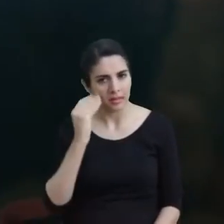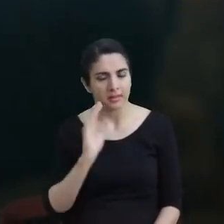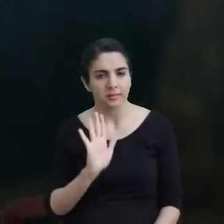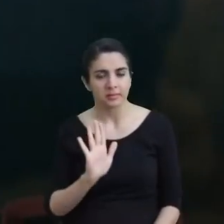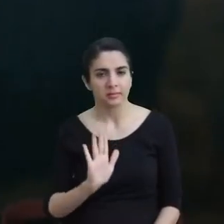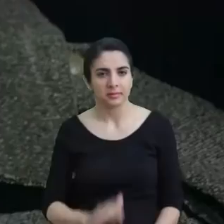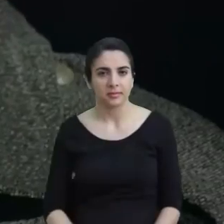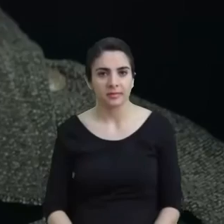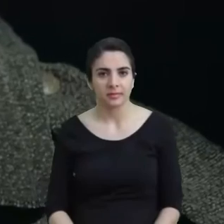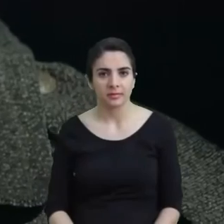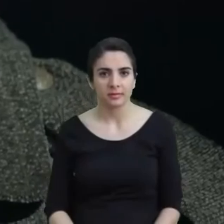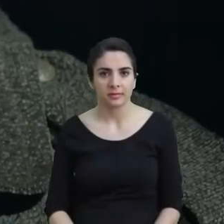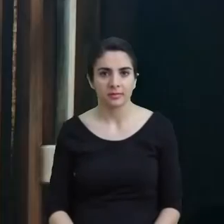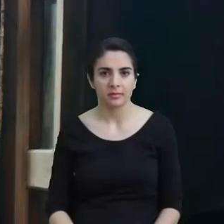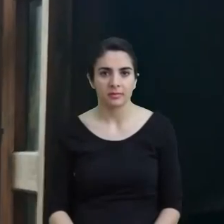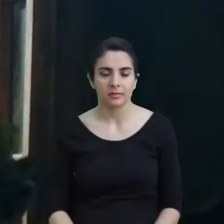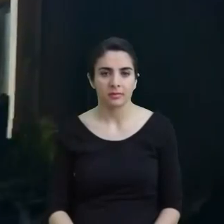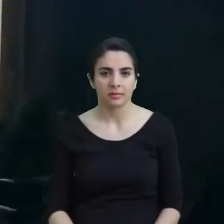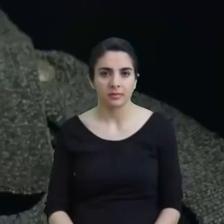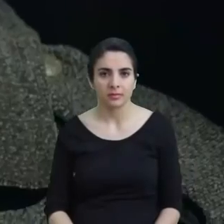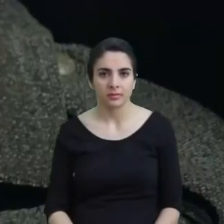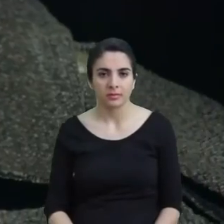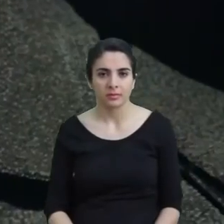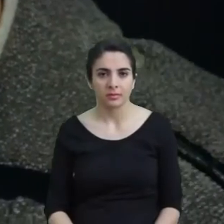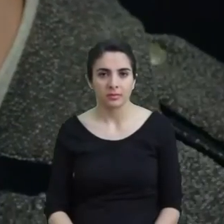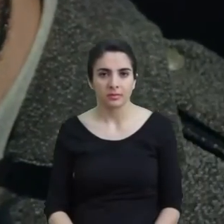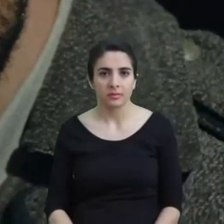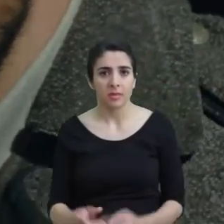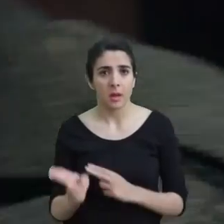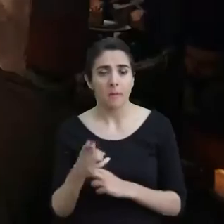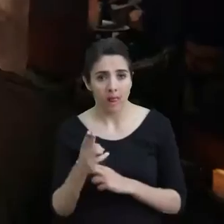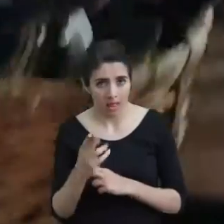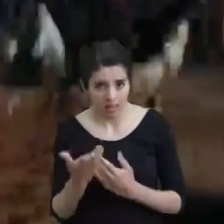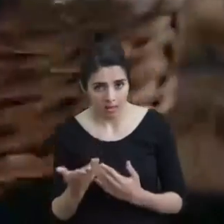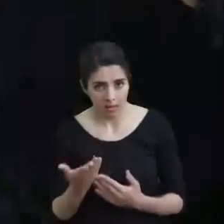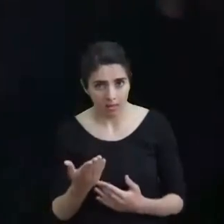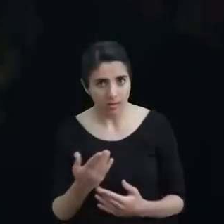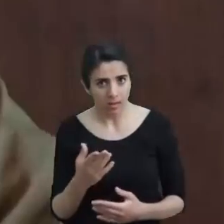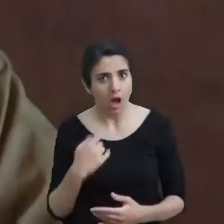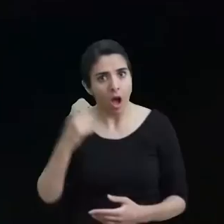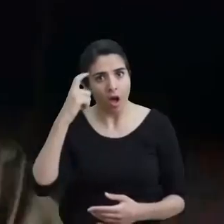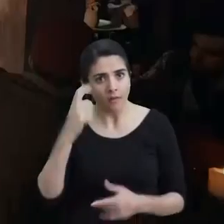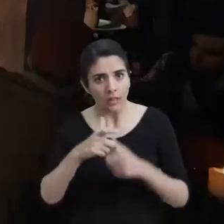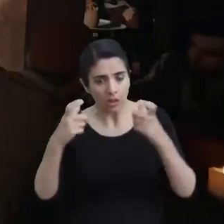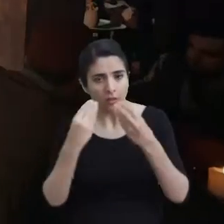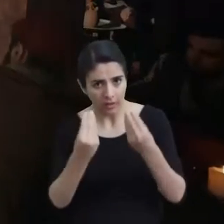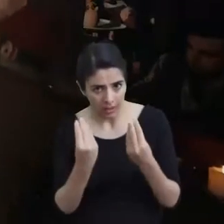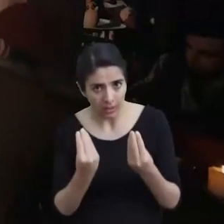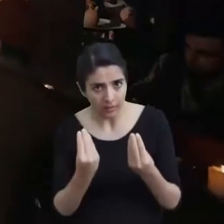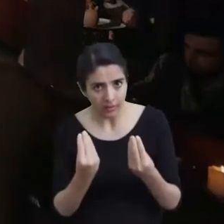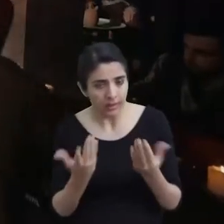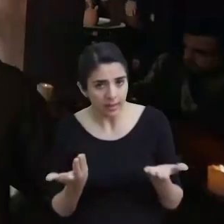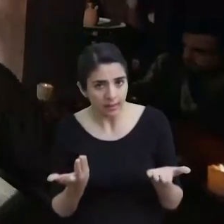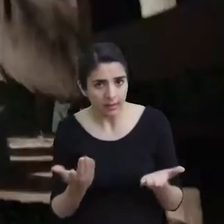Anladım. İçeri elinde balık sepetiyle bir garson girdi. Balık. Hafızaya iyi gelir. Ne? Kaptığı